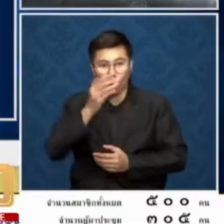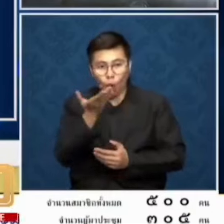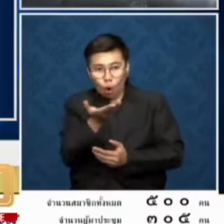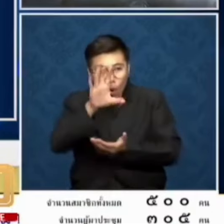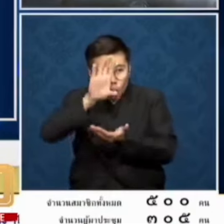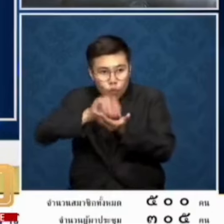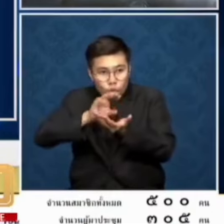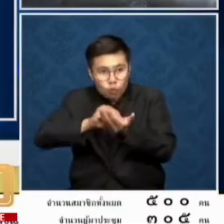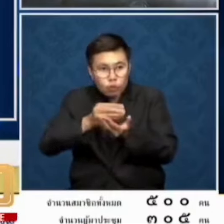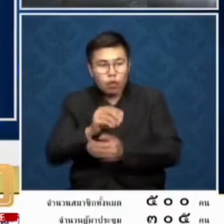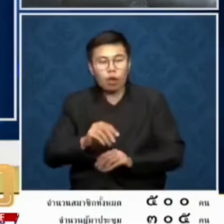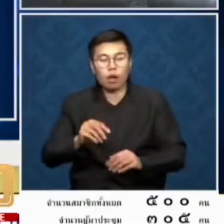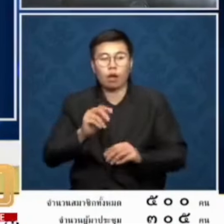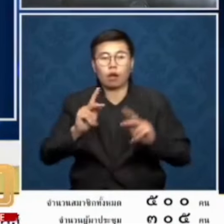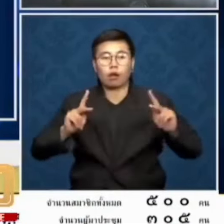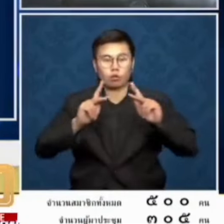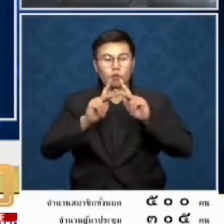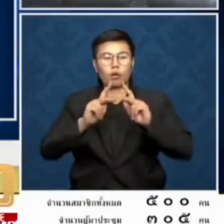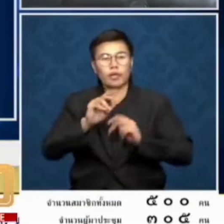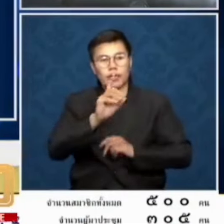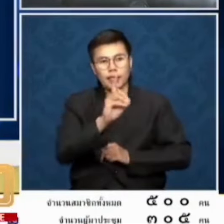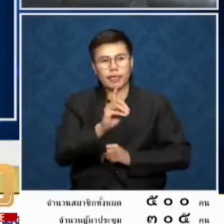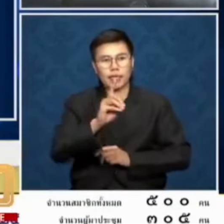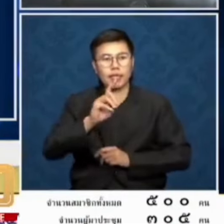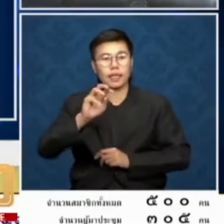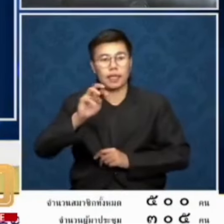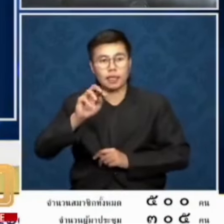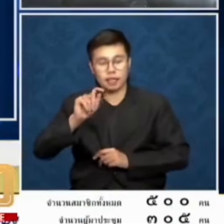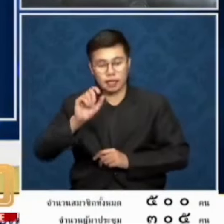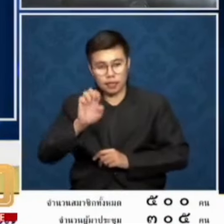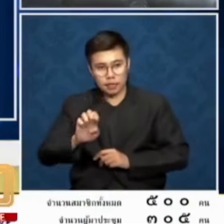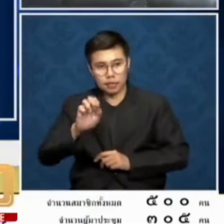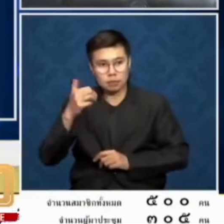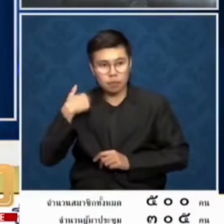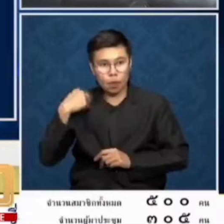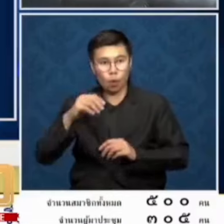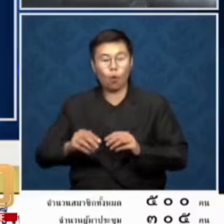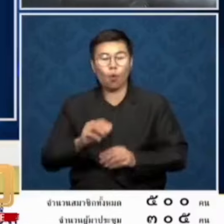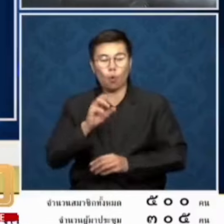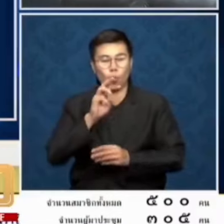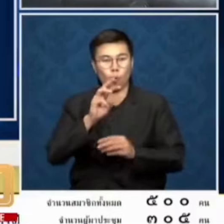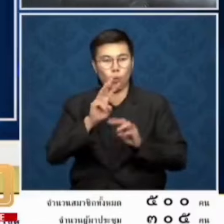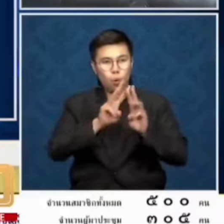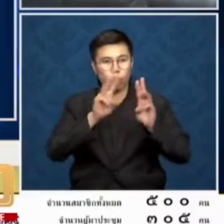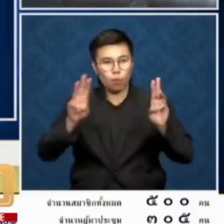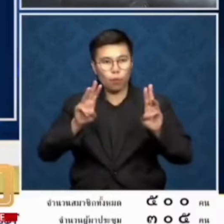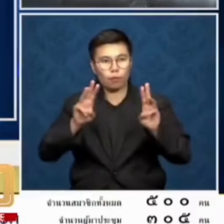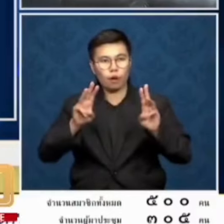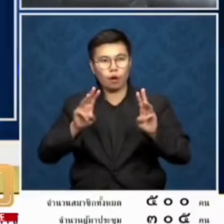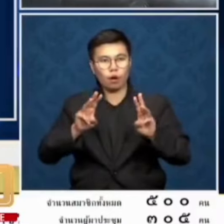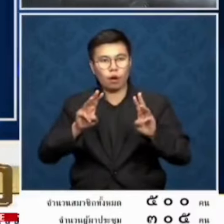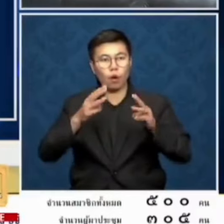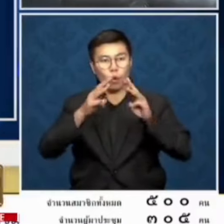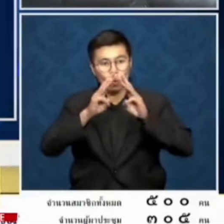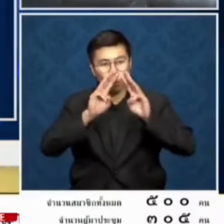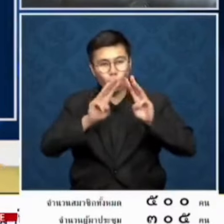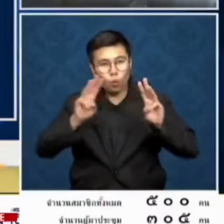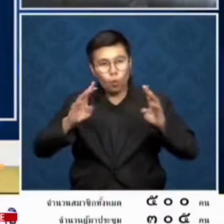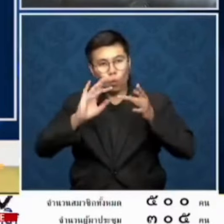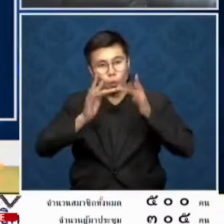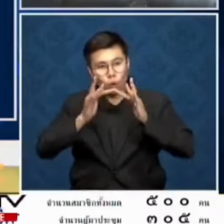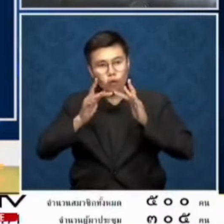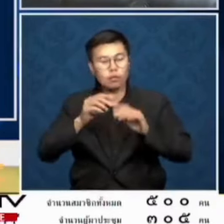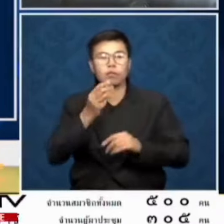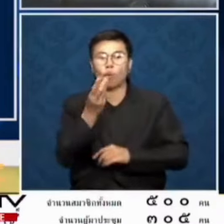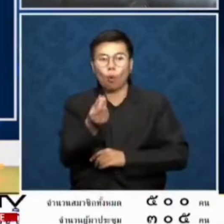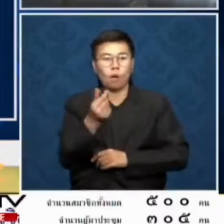การทำงานของกระทรวงดีเนี่ยมีสถิติในการปิดเว็บไซต์อาชญากรรมออนไลน์เนี่ยนะคะจำนวนประมาณย้อนหลัง1ปีเนี่ยเท่าไหร่นะคะซึ่งท